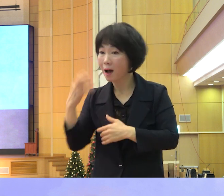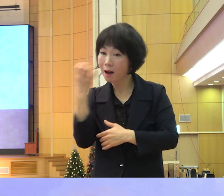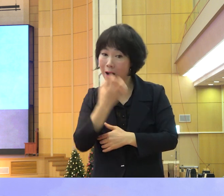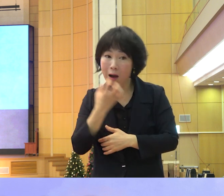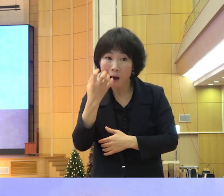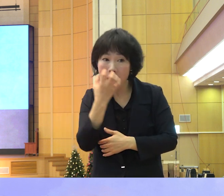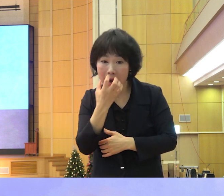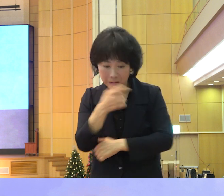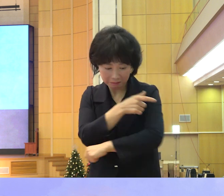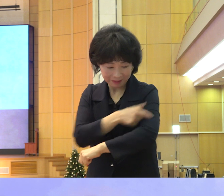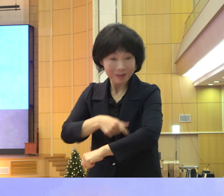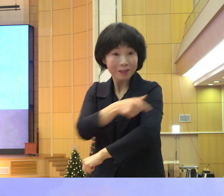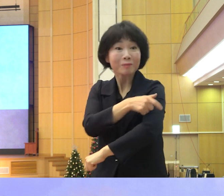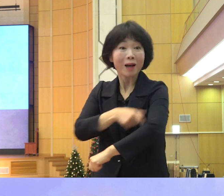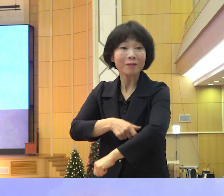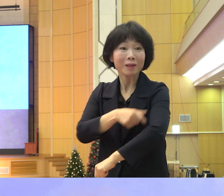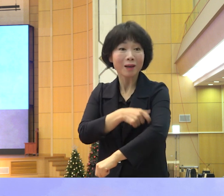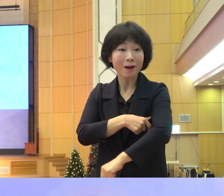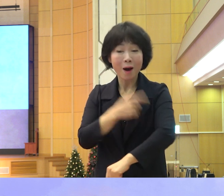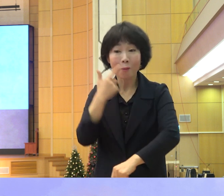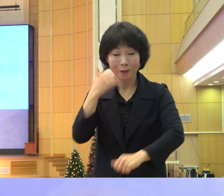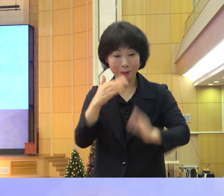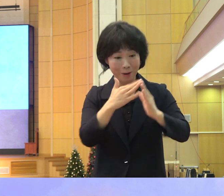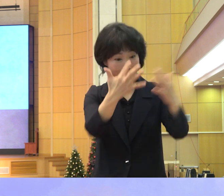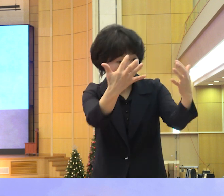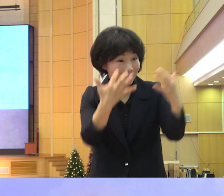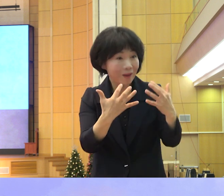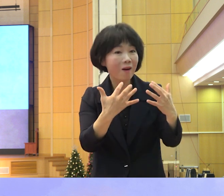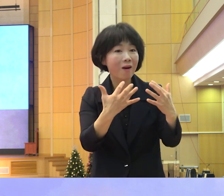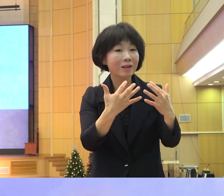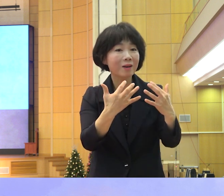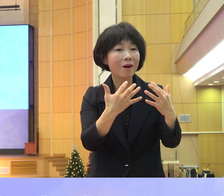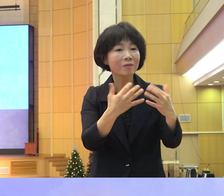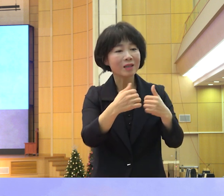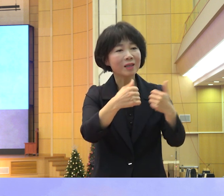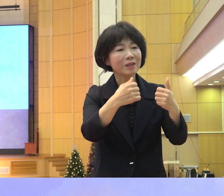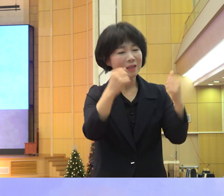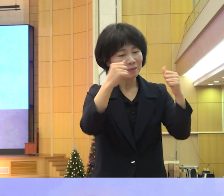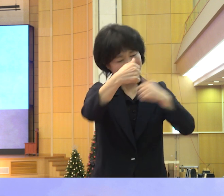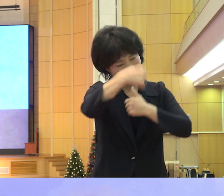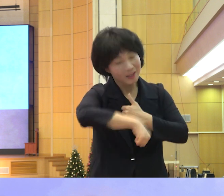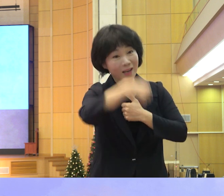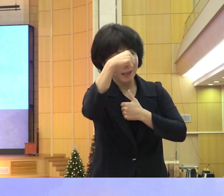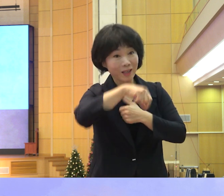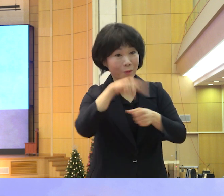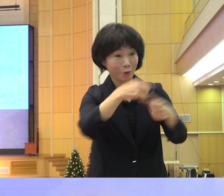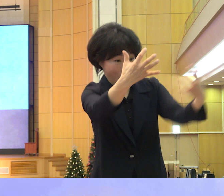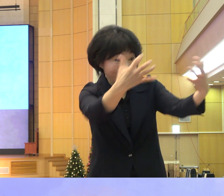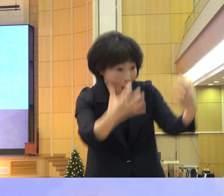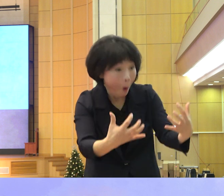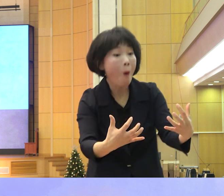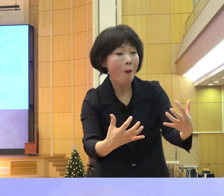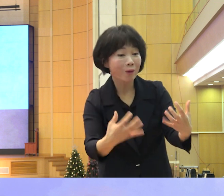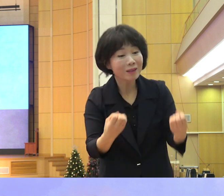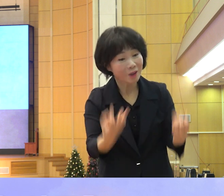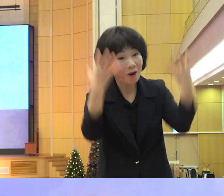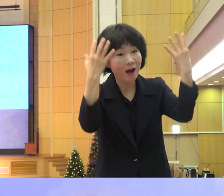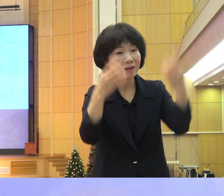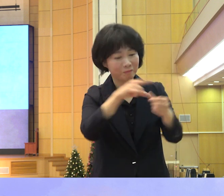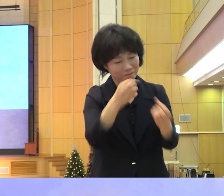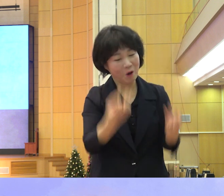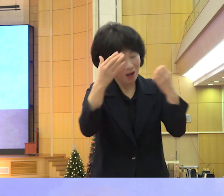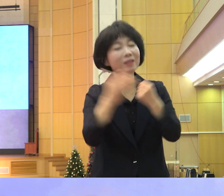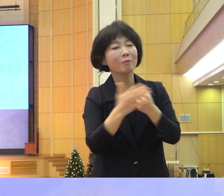저에게 세배하러 왔어요. 세배로 와서 세배를 하고 우리